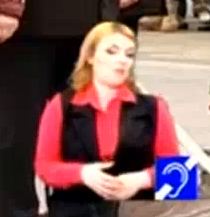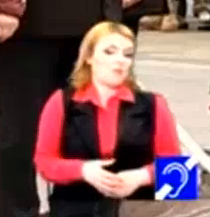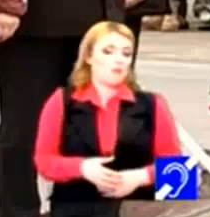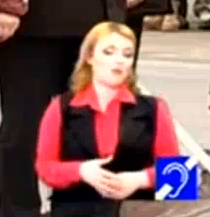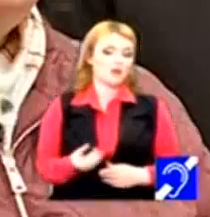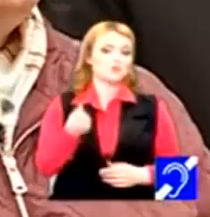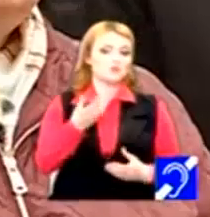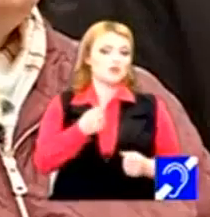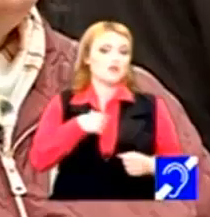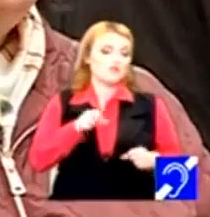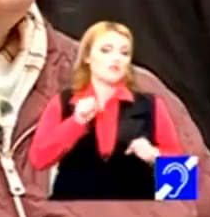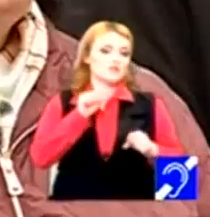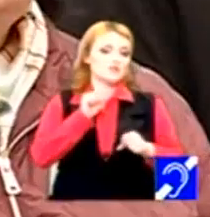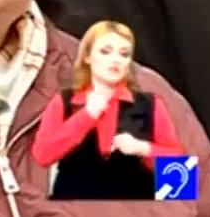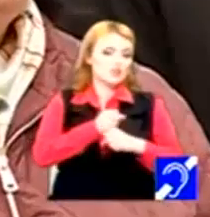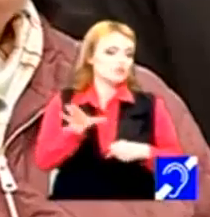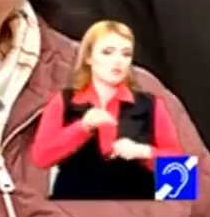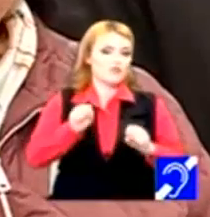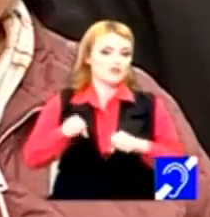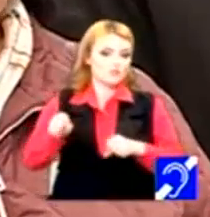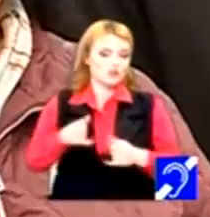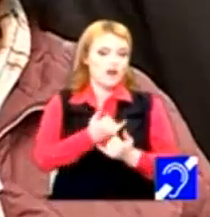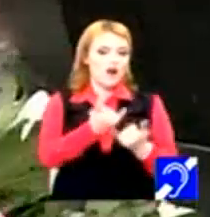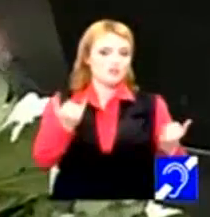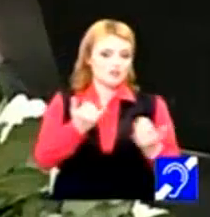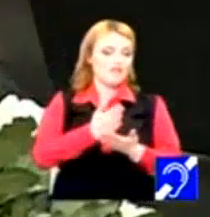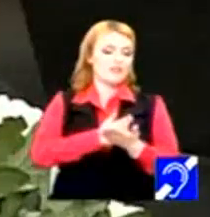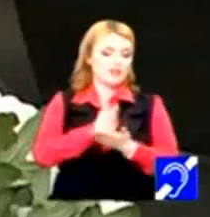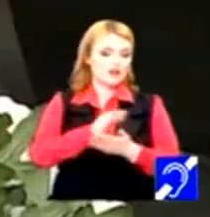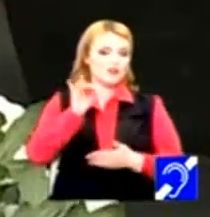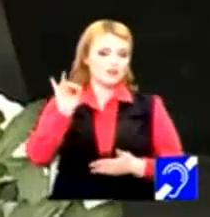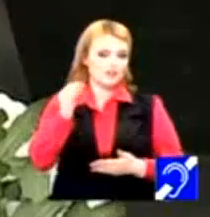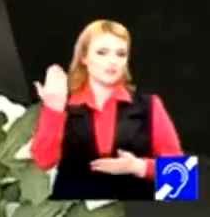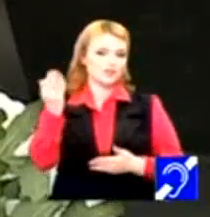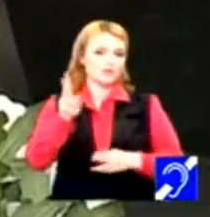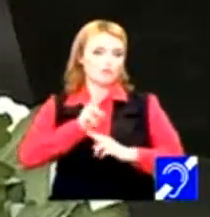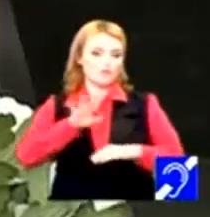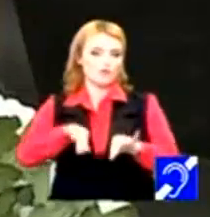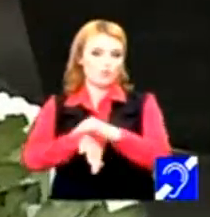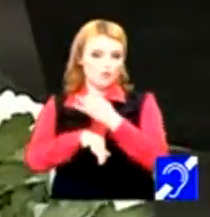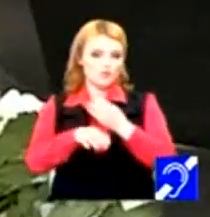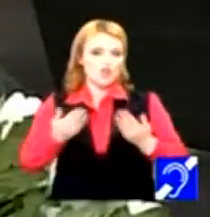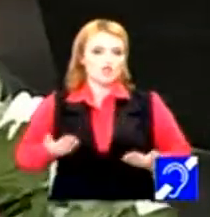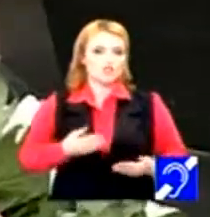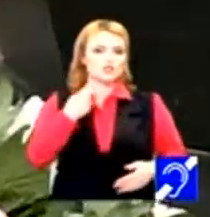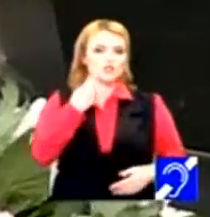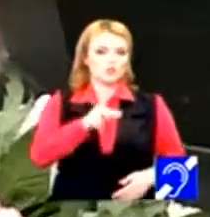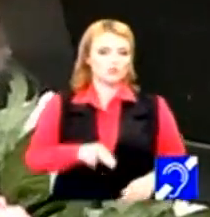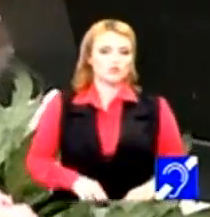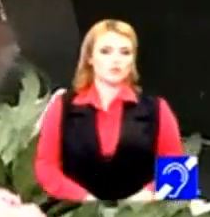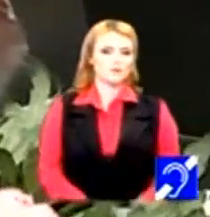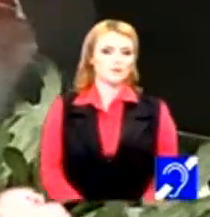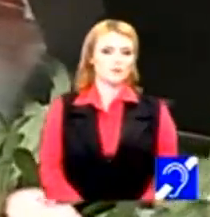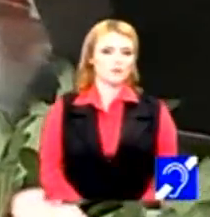numeri și spun că fac tot ce pot pentru a le asigura veteranilor și văduvelor de război o viață mai bună. Asigurarea medicală care va